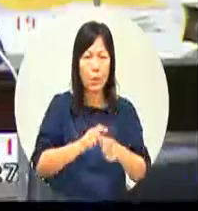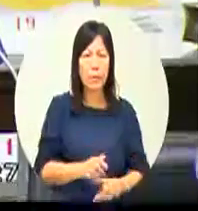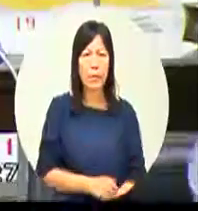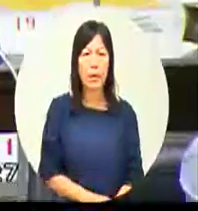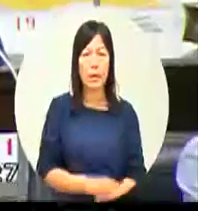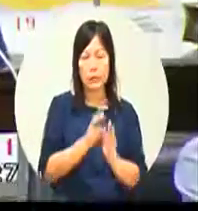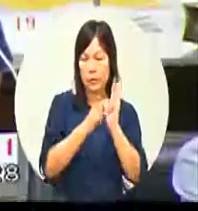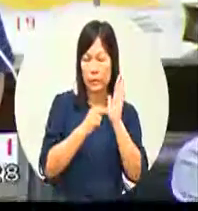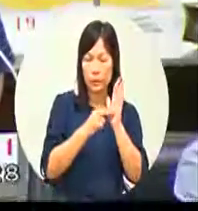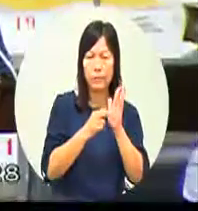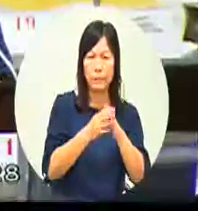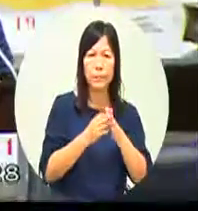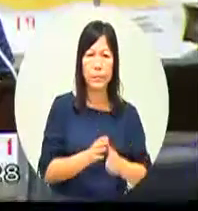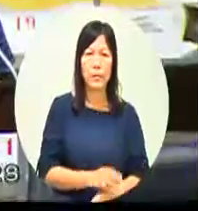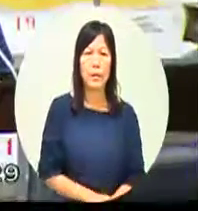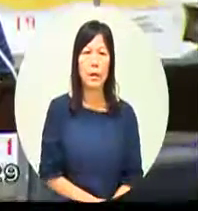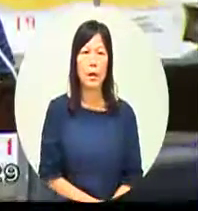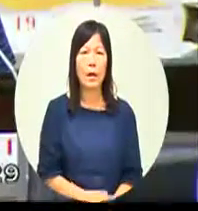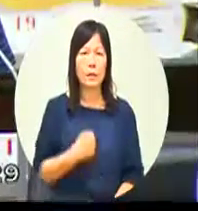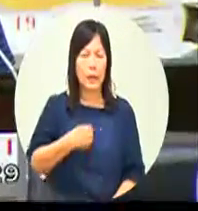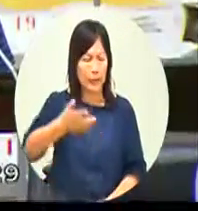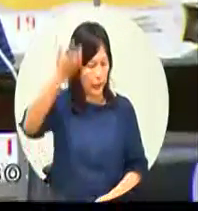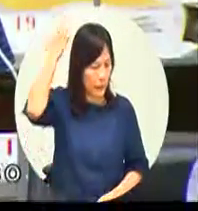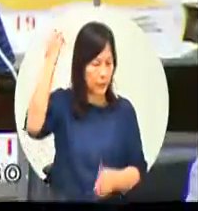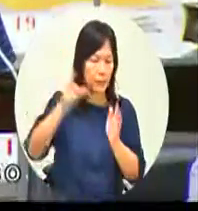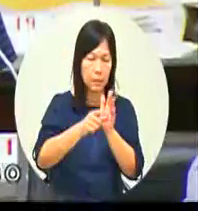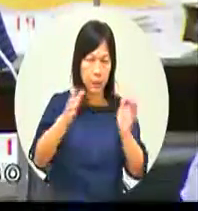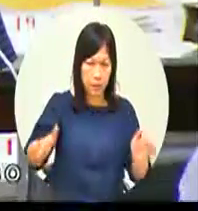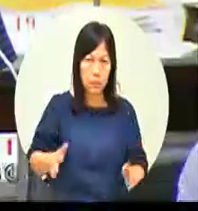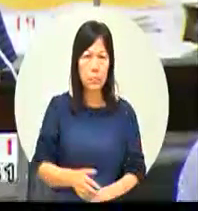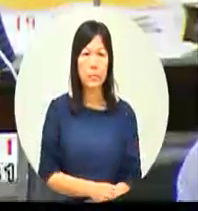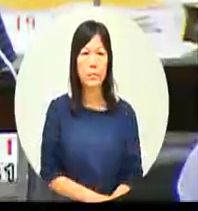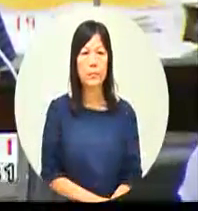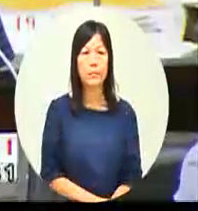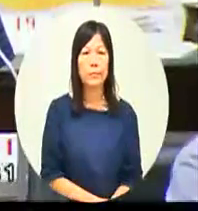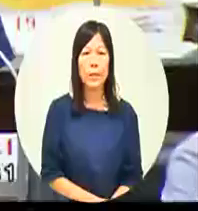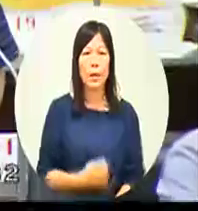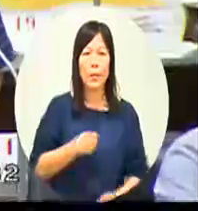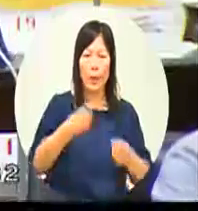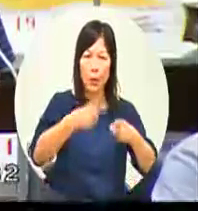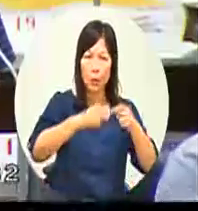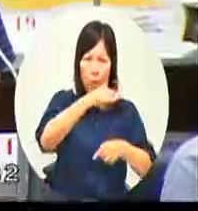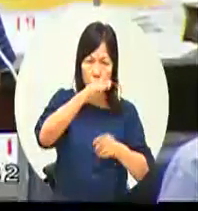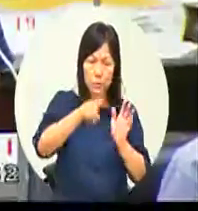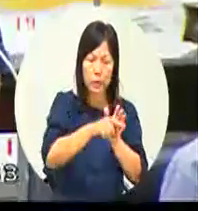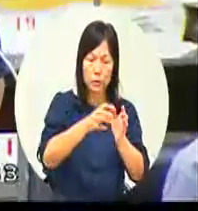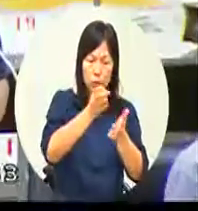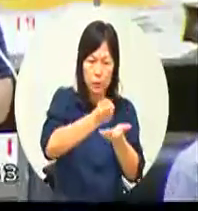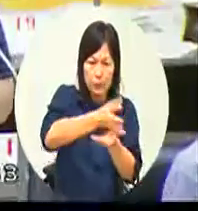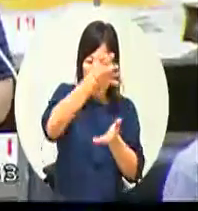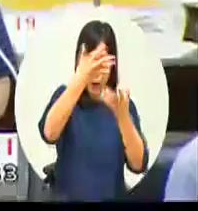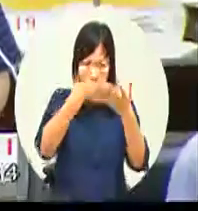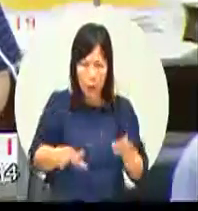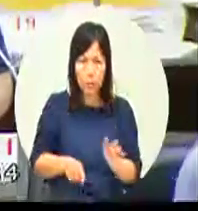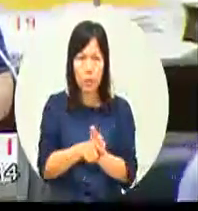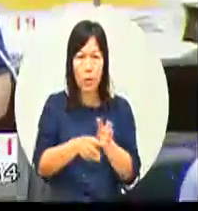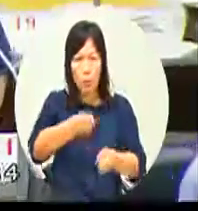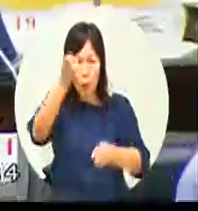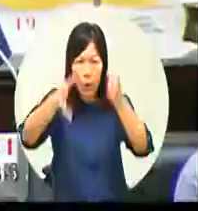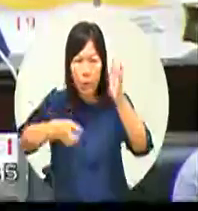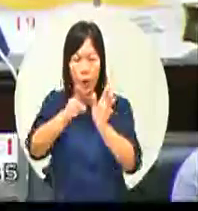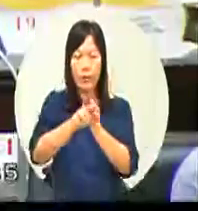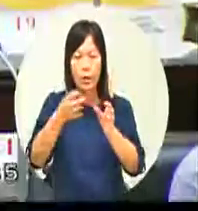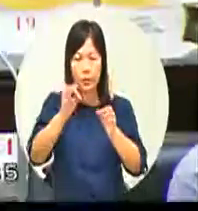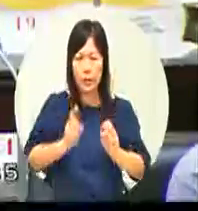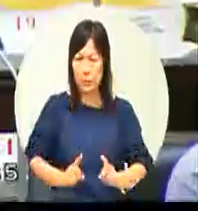陈述了，因为基本上在过去那一阵子，就是我们在古山区很多大楼，因为他们因为代收业者，他们就是涨价